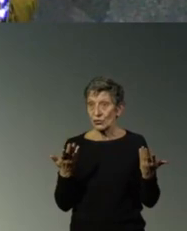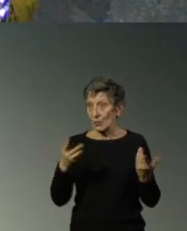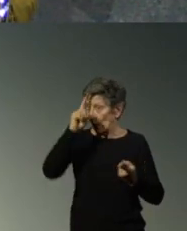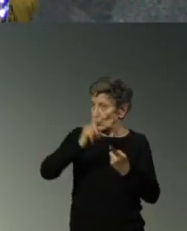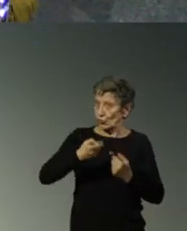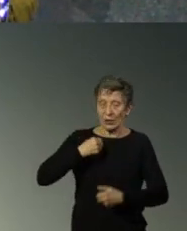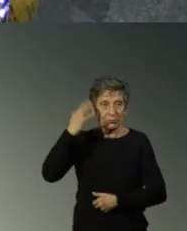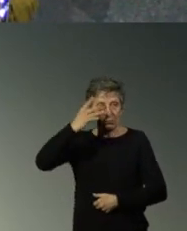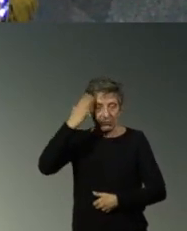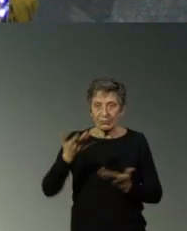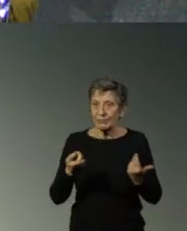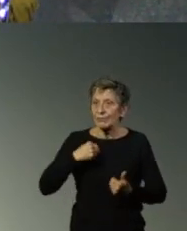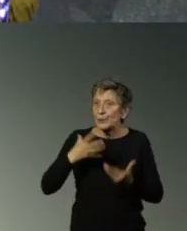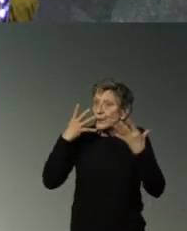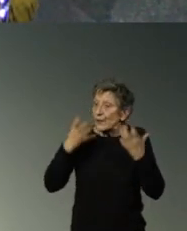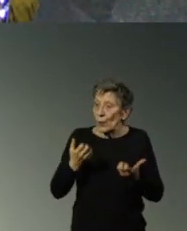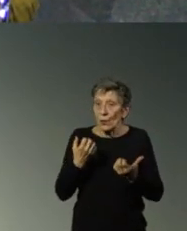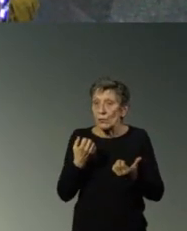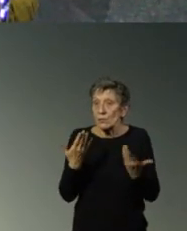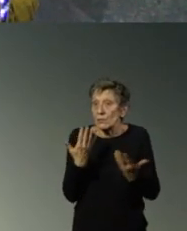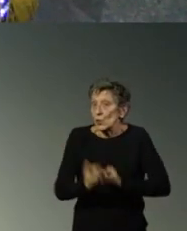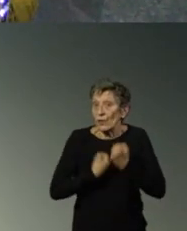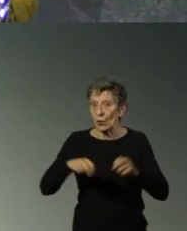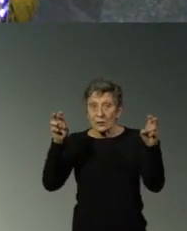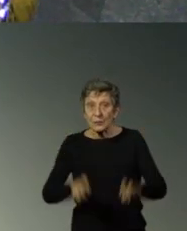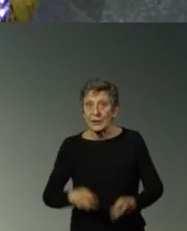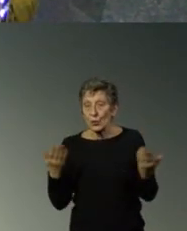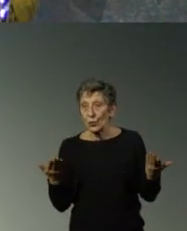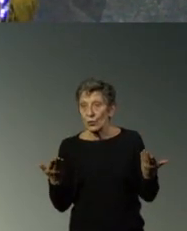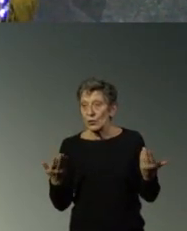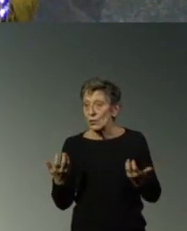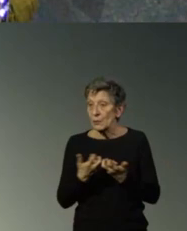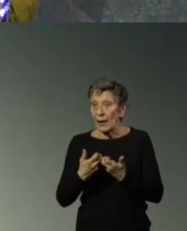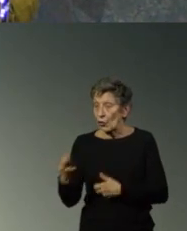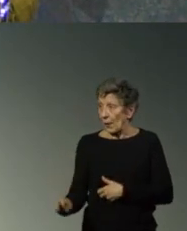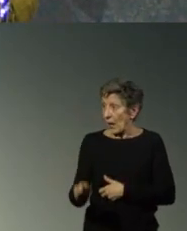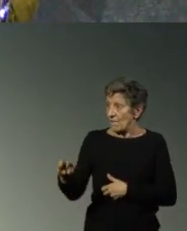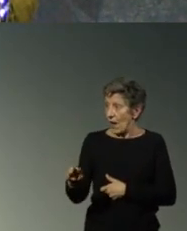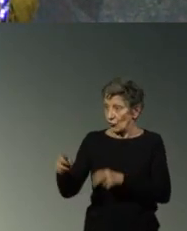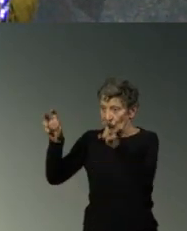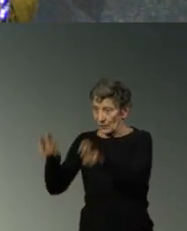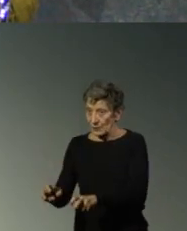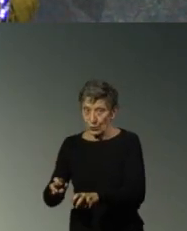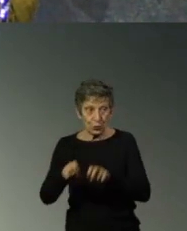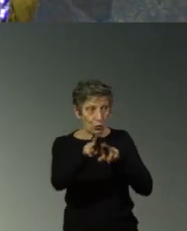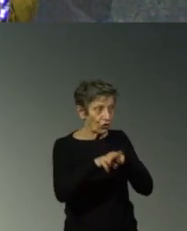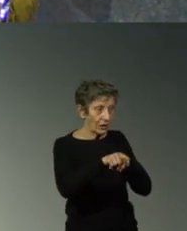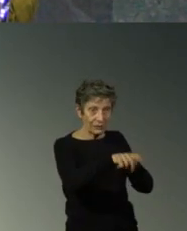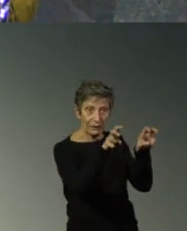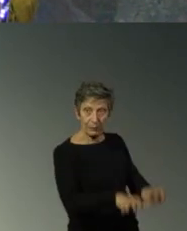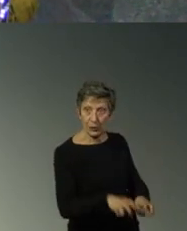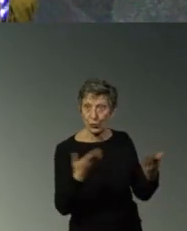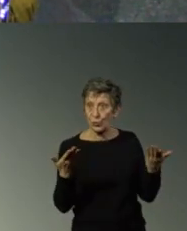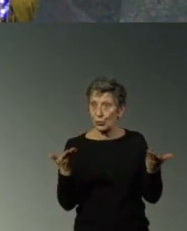préoccupent, diminuer le niveau de souffrance, par exemple. Est-ce que si on réduit tel élevage, ou si on réduit telle chasse, on diminue le niveau de souffrance?